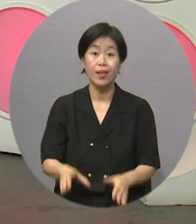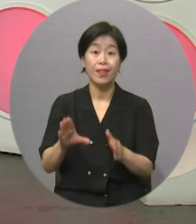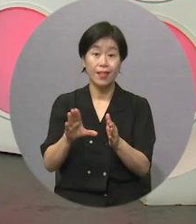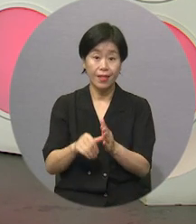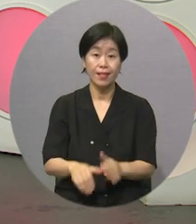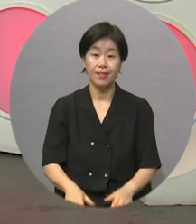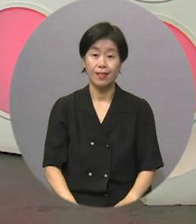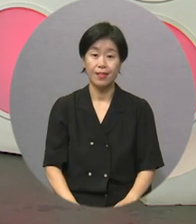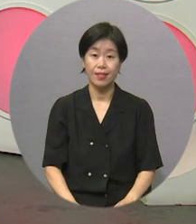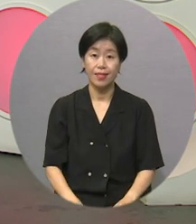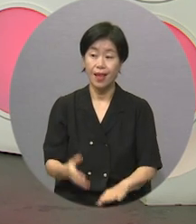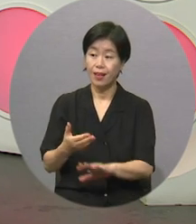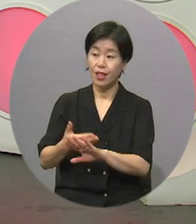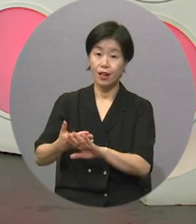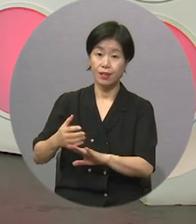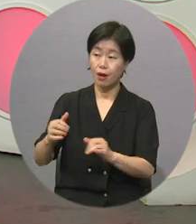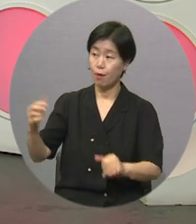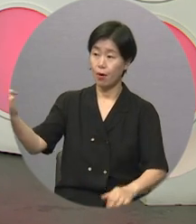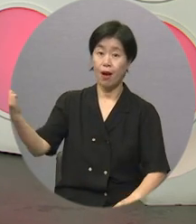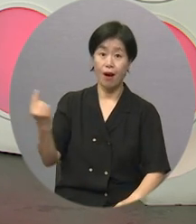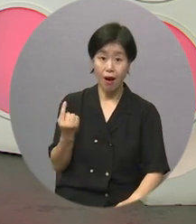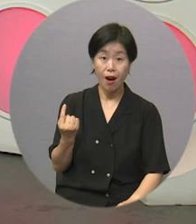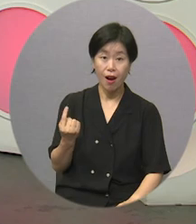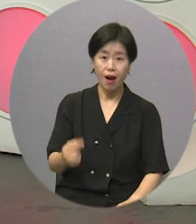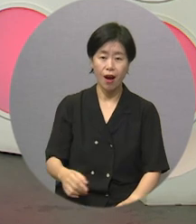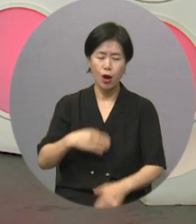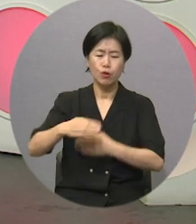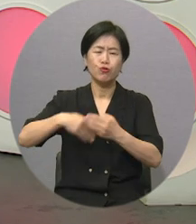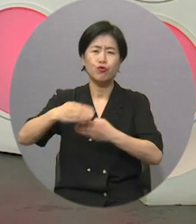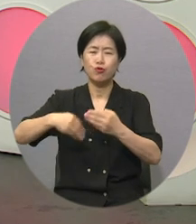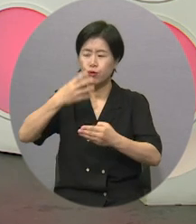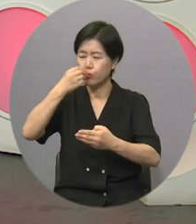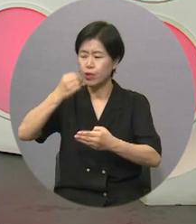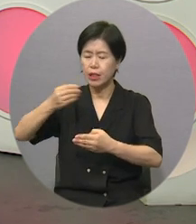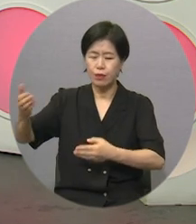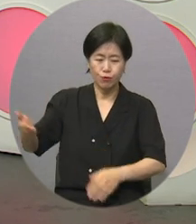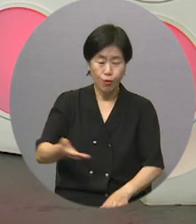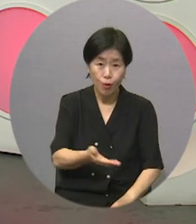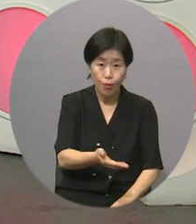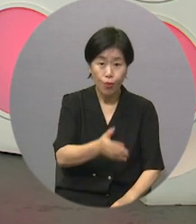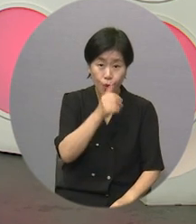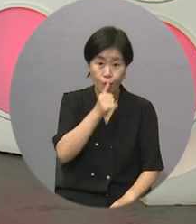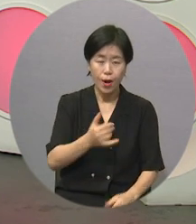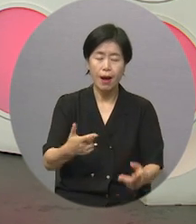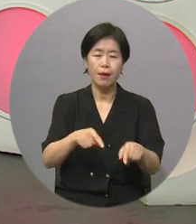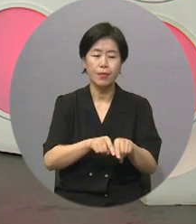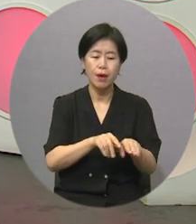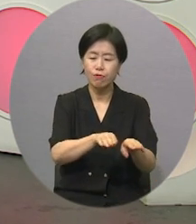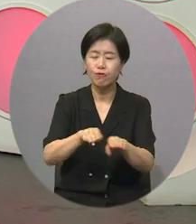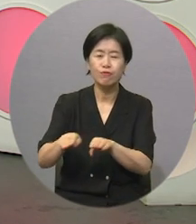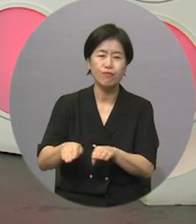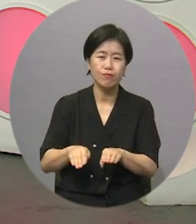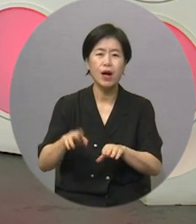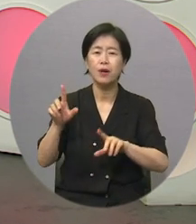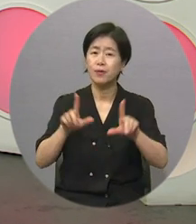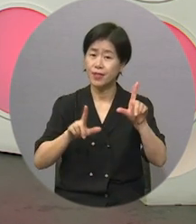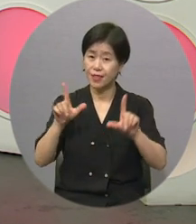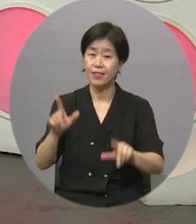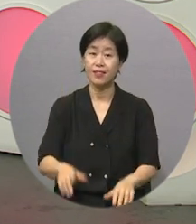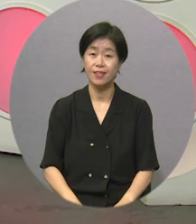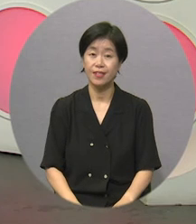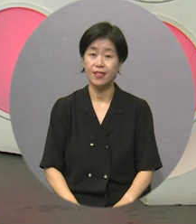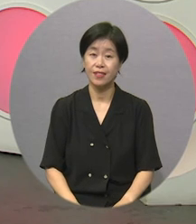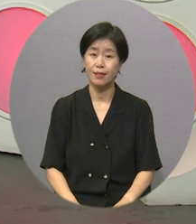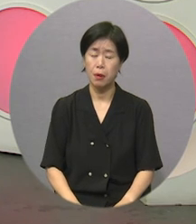순간 또 다른 사람이 다가와 두툼한 두루마리 휴지를 건네곤 또 같이 함께 국물을 닦아주었고